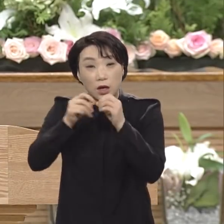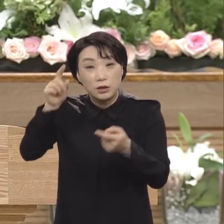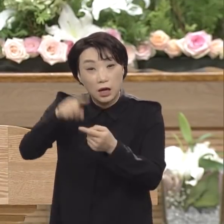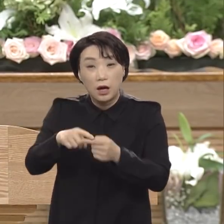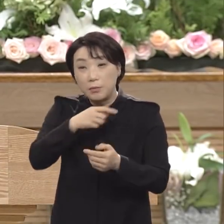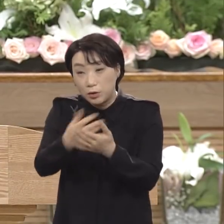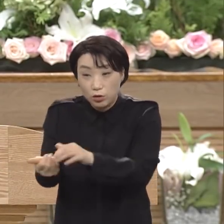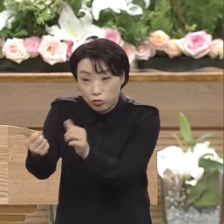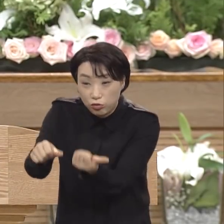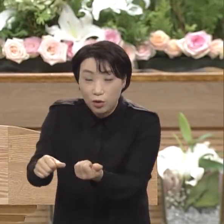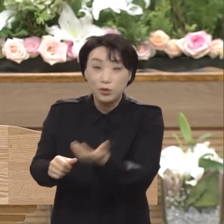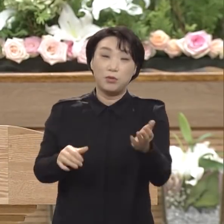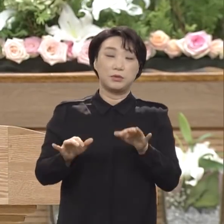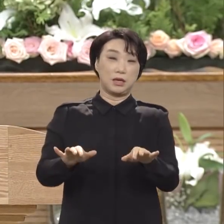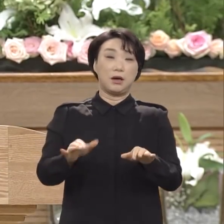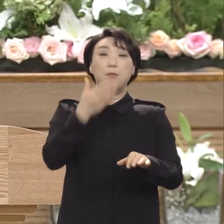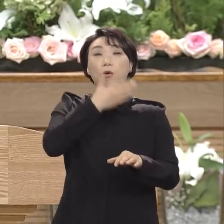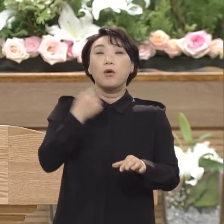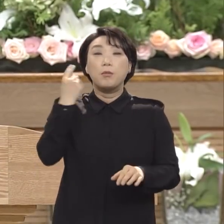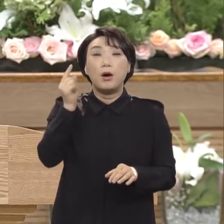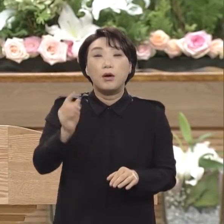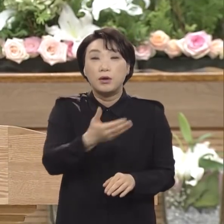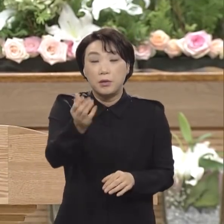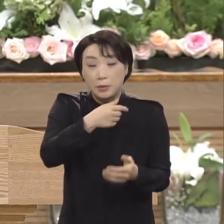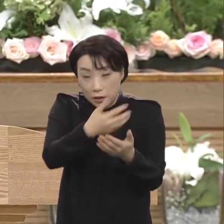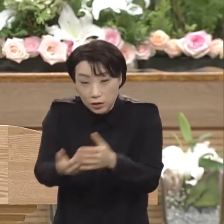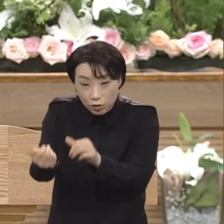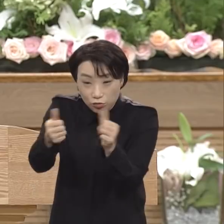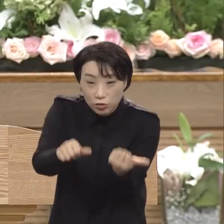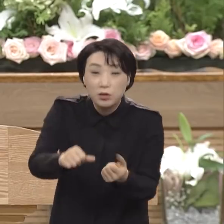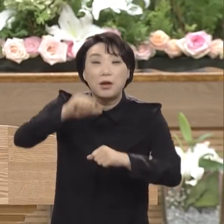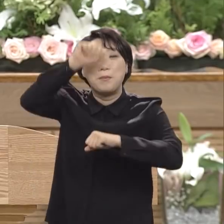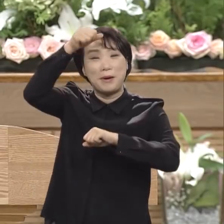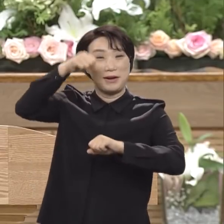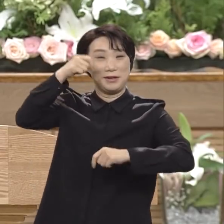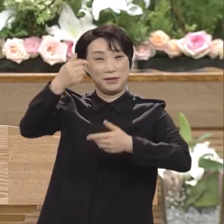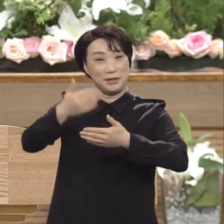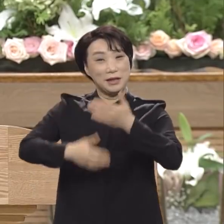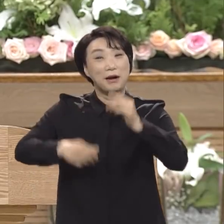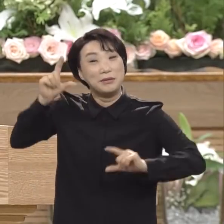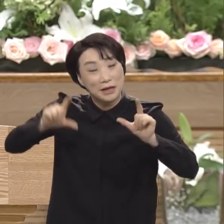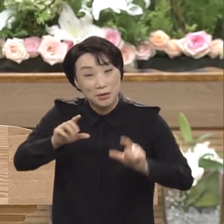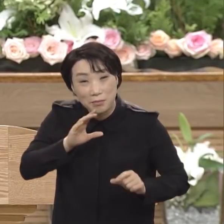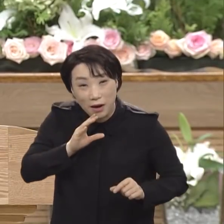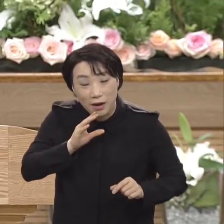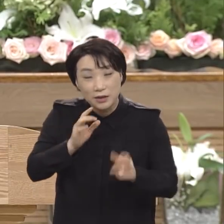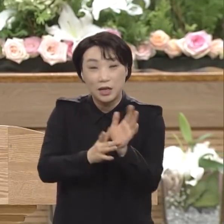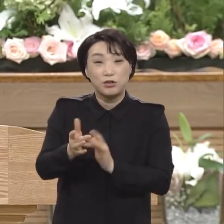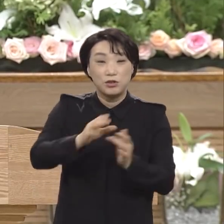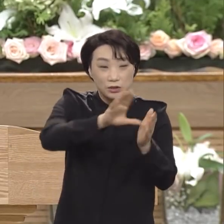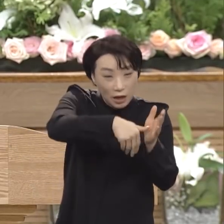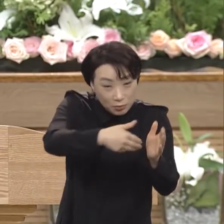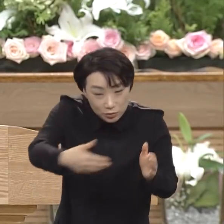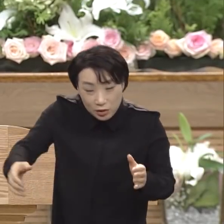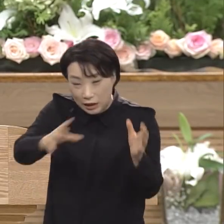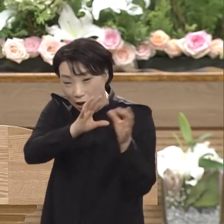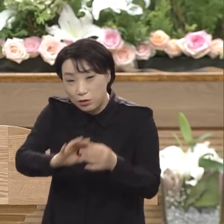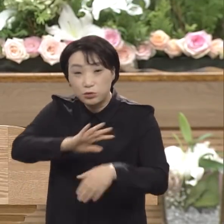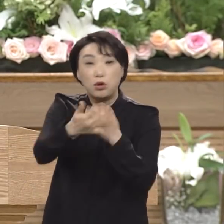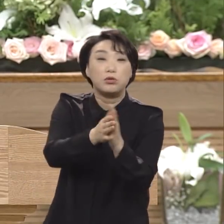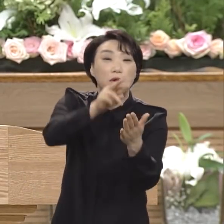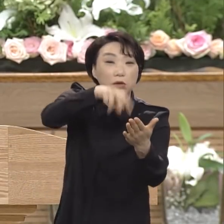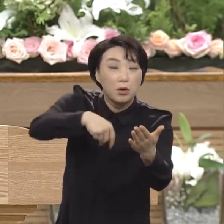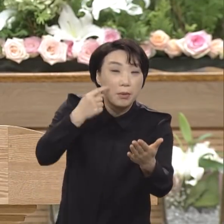흘린 밭자치예요. 바로 예수의 피로부터 성도의 피로부터 성경에도 계속 피 흘린 밭자치라는